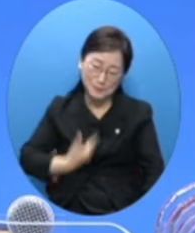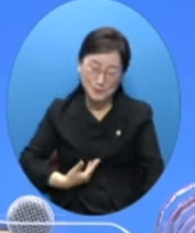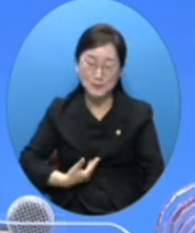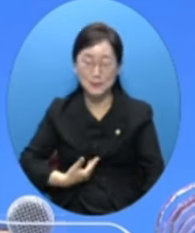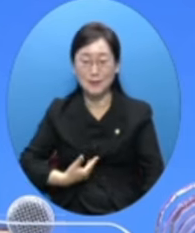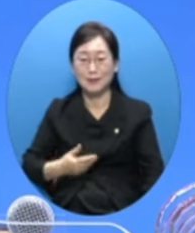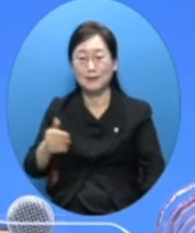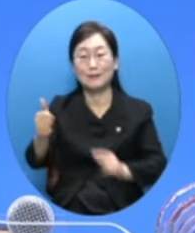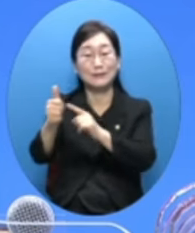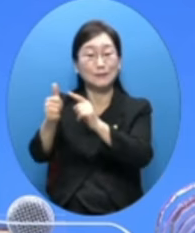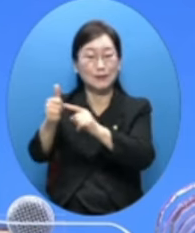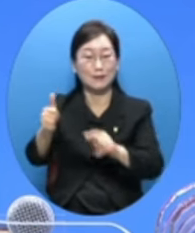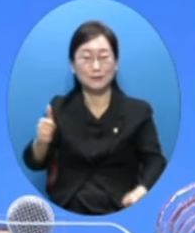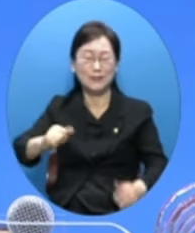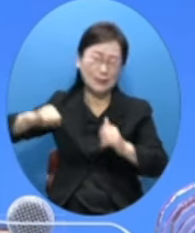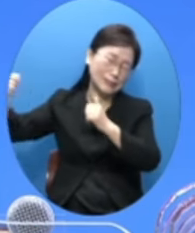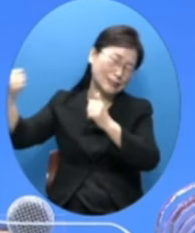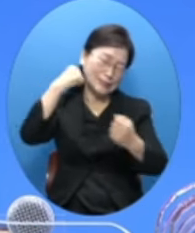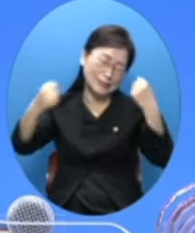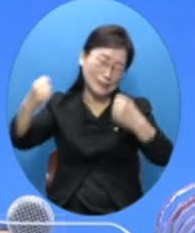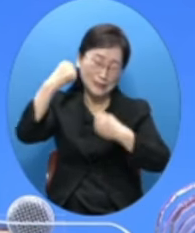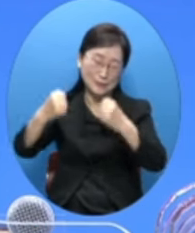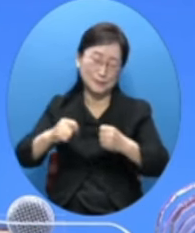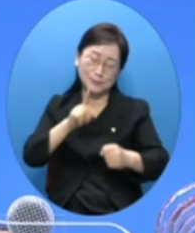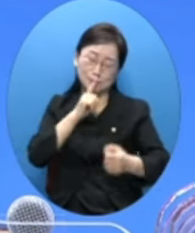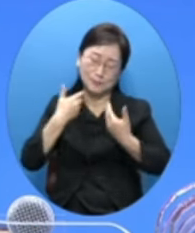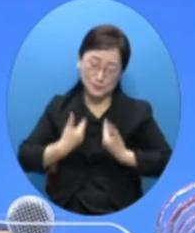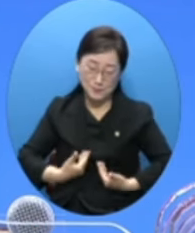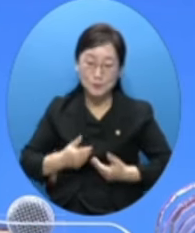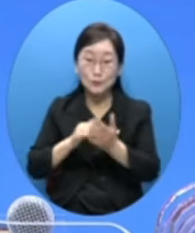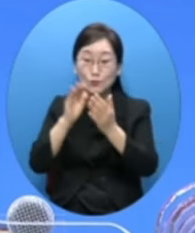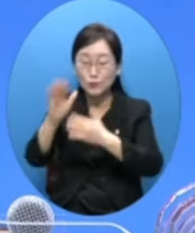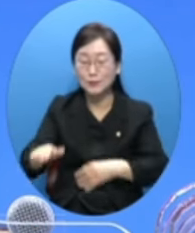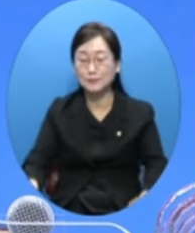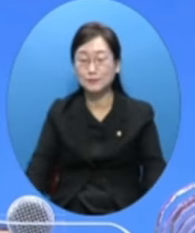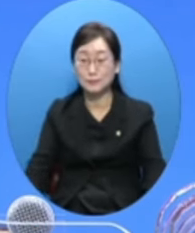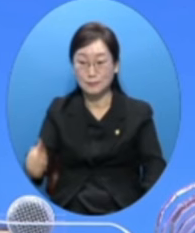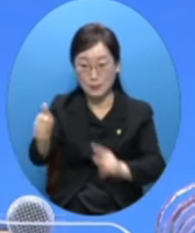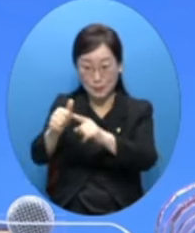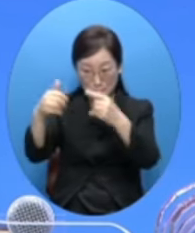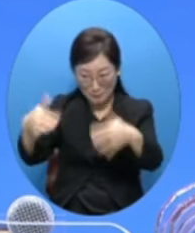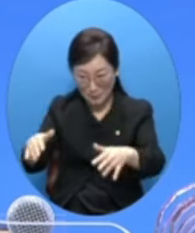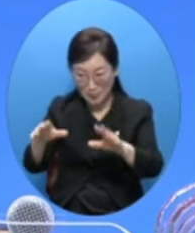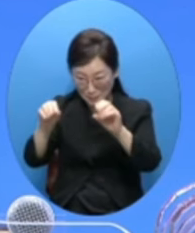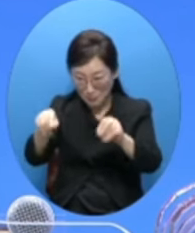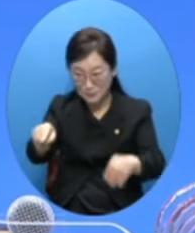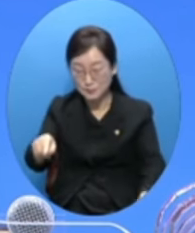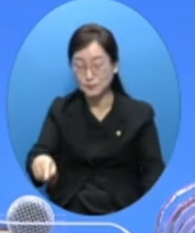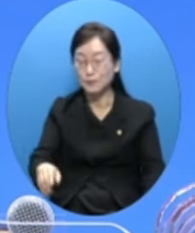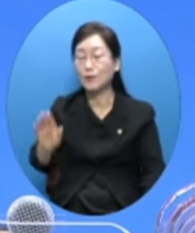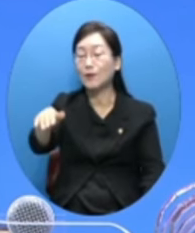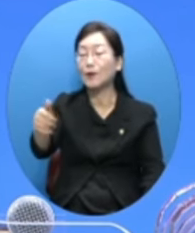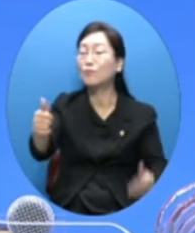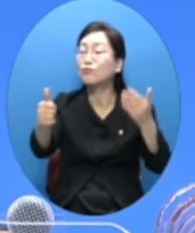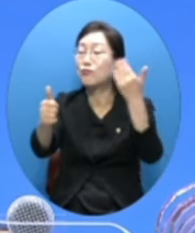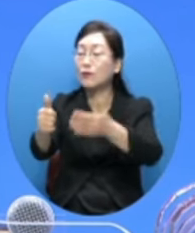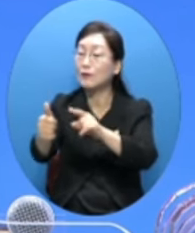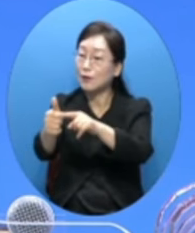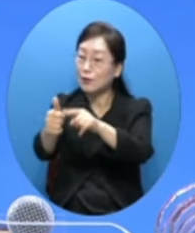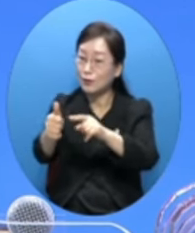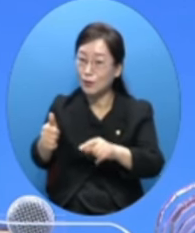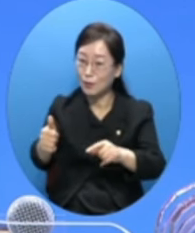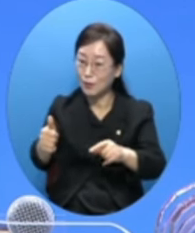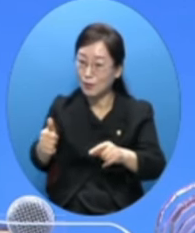한참 두들겨 맞고 난 다음 잠시 멈추셨을 때 물어봤습니다. 형님 다